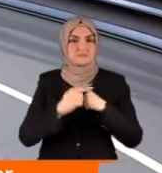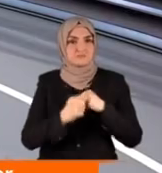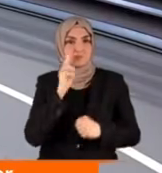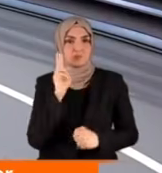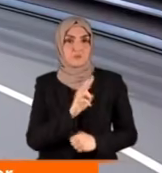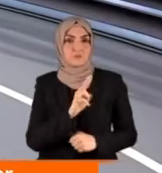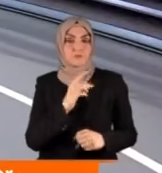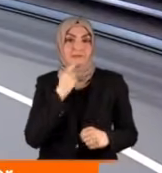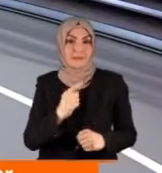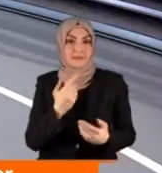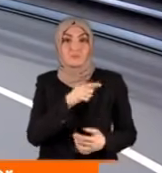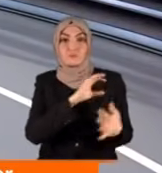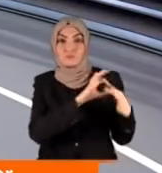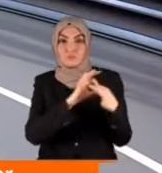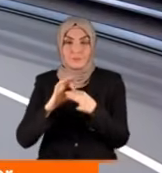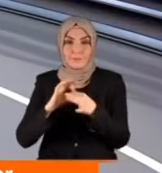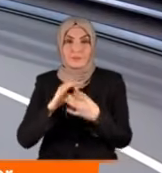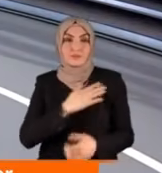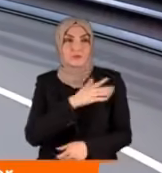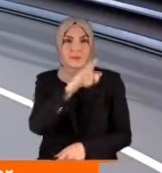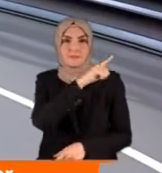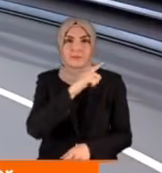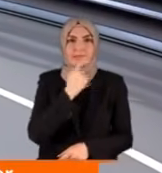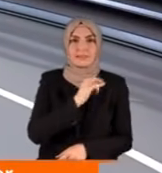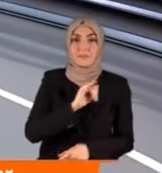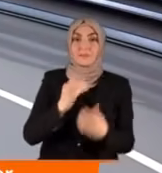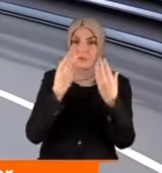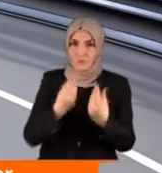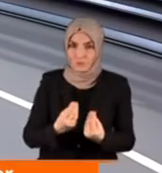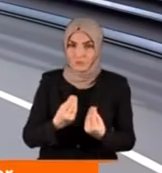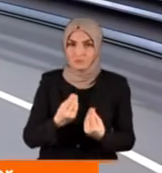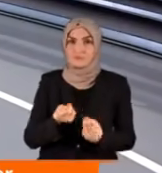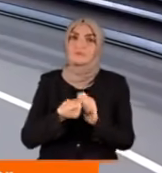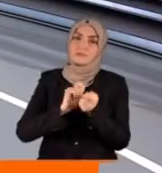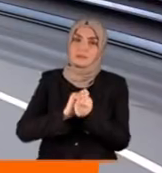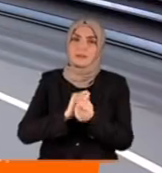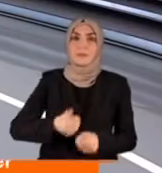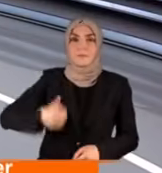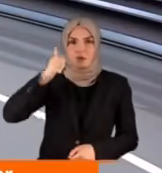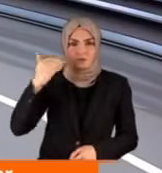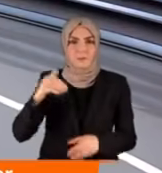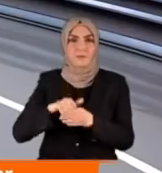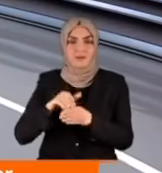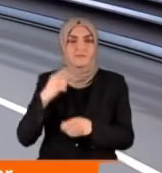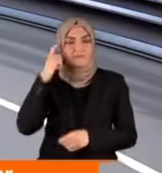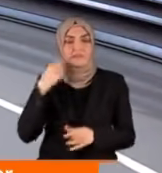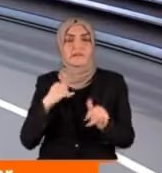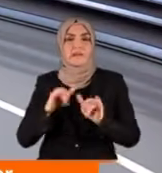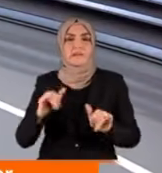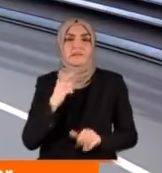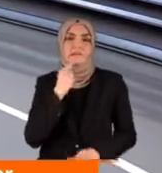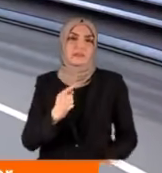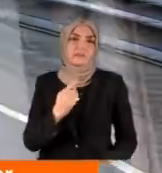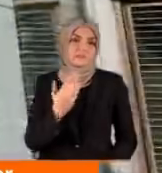muhalefet cephesinden tepki gelince Genel Başkanı Kılıçdaroğlu ve Parti ile aynı görüştüm açıklamasını yapmak durumunda